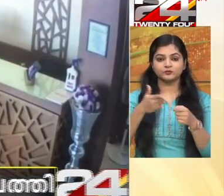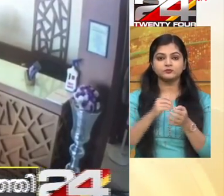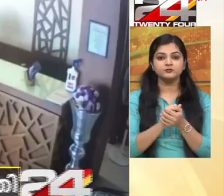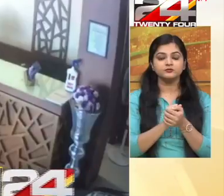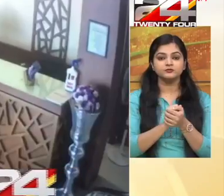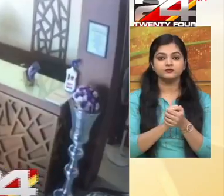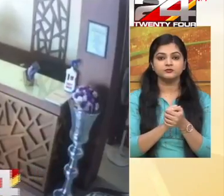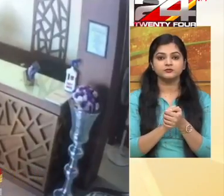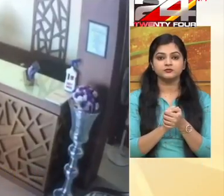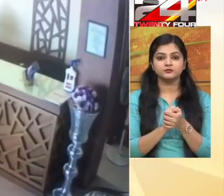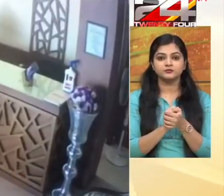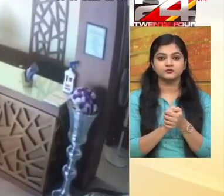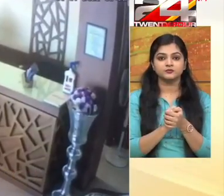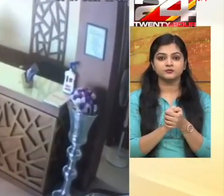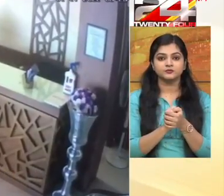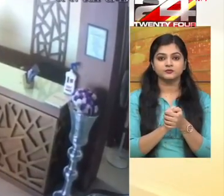വിഷ്ണു, വിശദാംശങ്ങൾ.